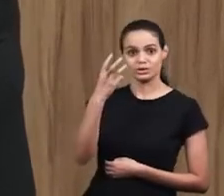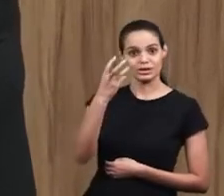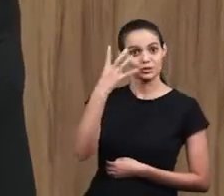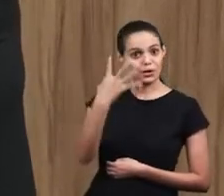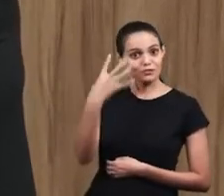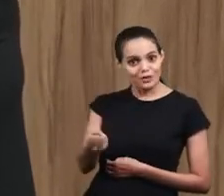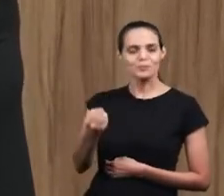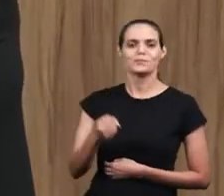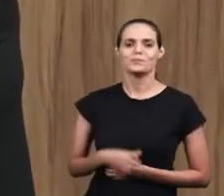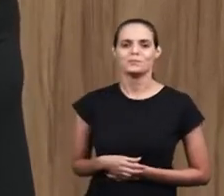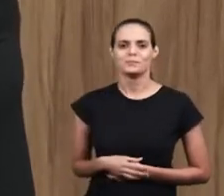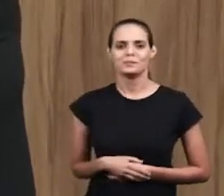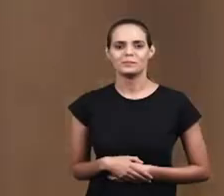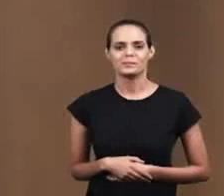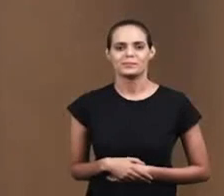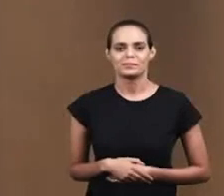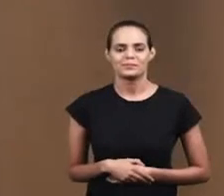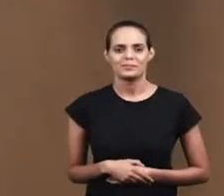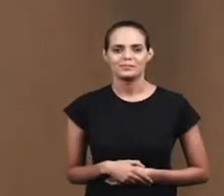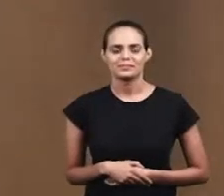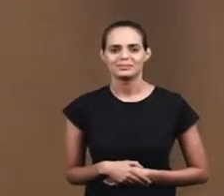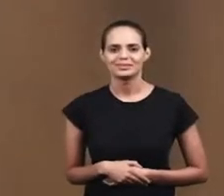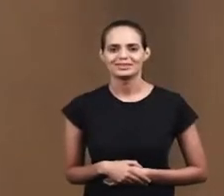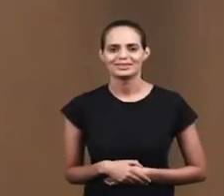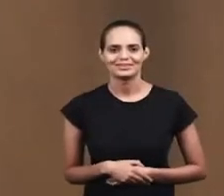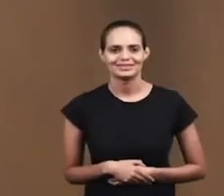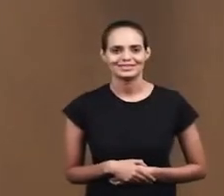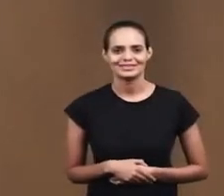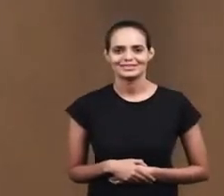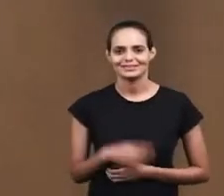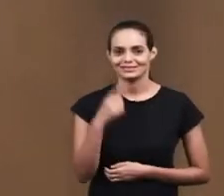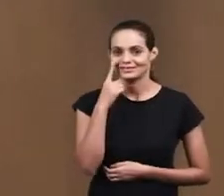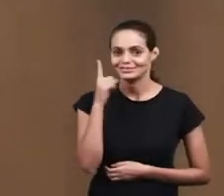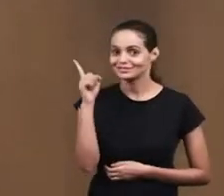Und jetzt die Note D, den Ringfinger.